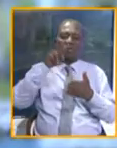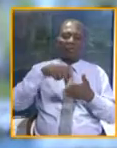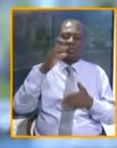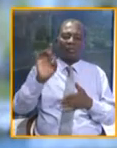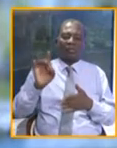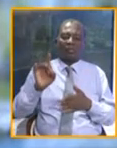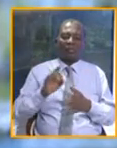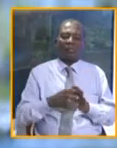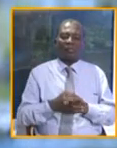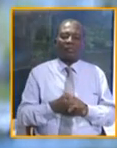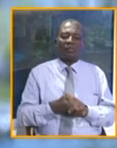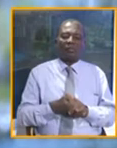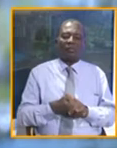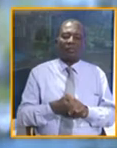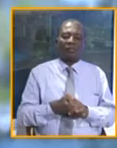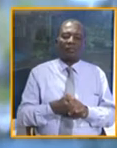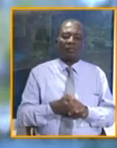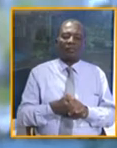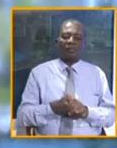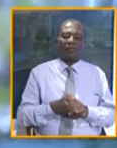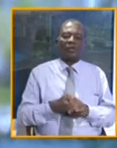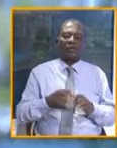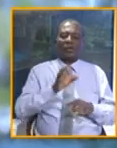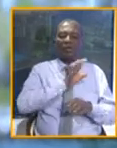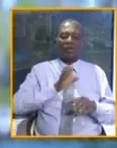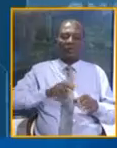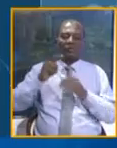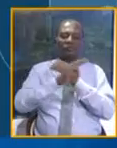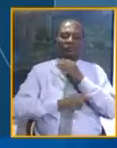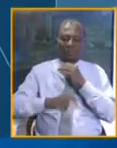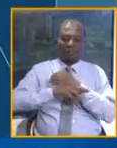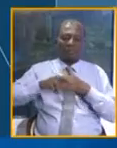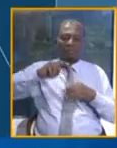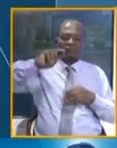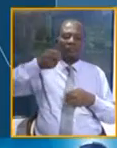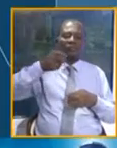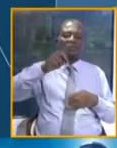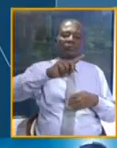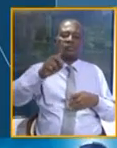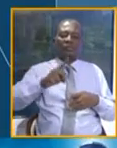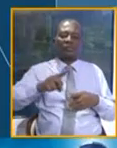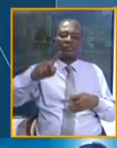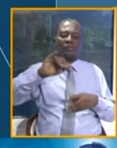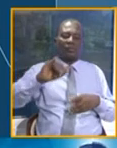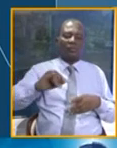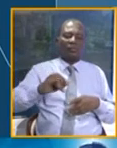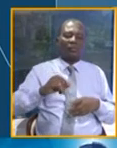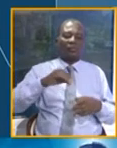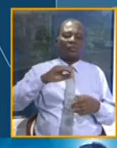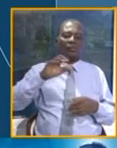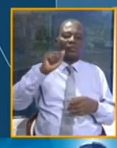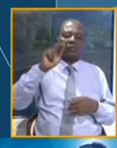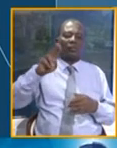2018-2022. Le conseil régional d'Unzi chérit la vision du développement de cette région du centre de la Côte